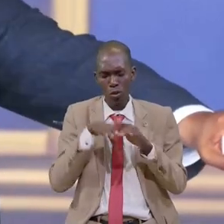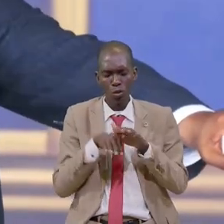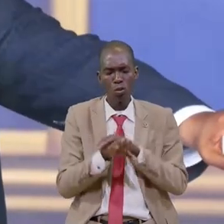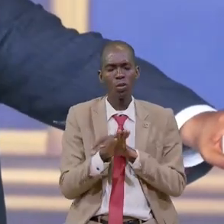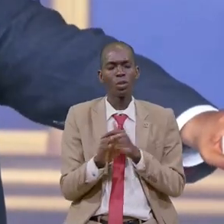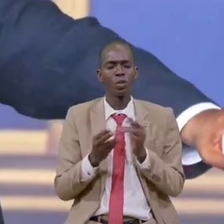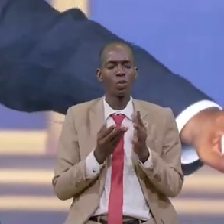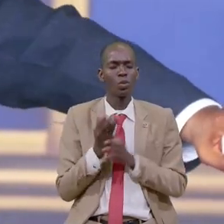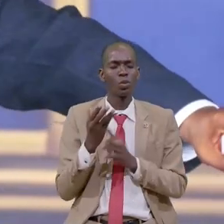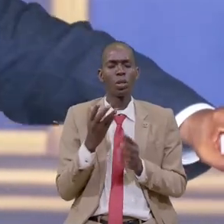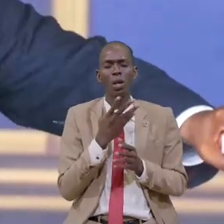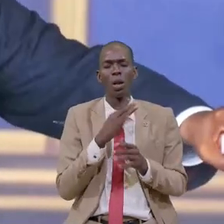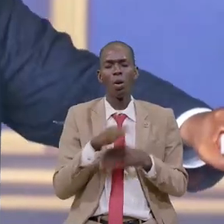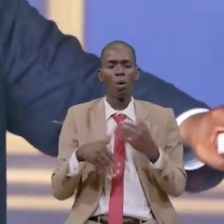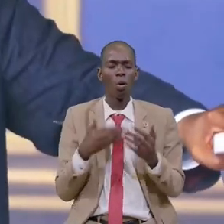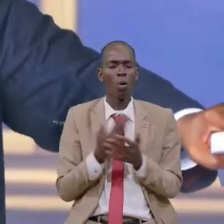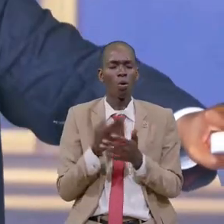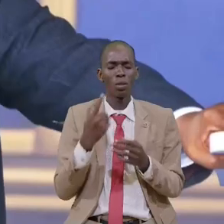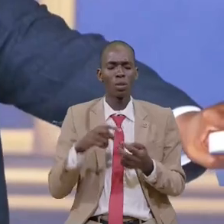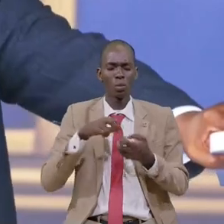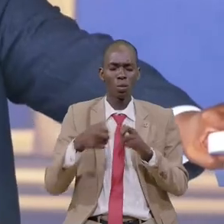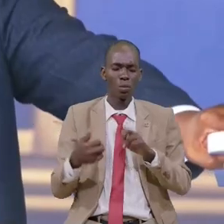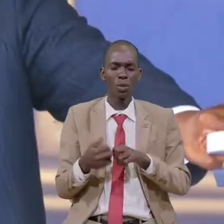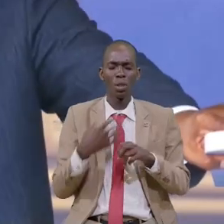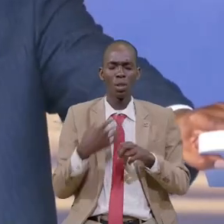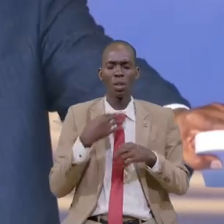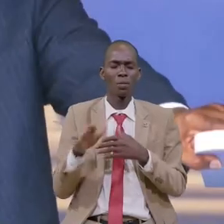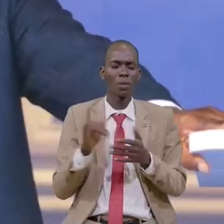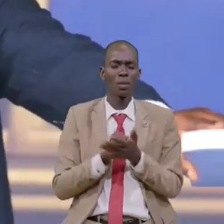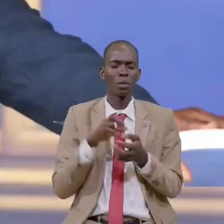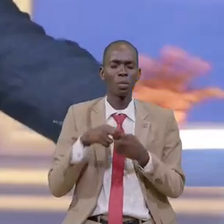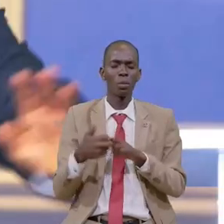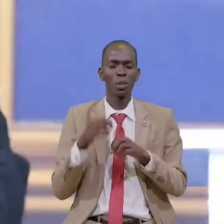passer dans ces montagnes pour aller au-delà au nom de Jésus.